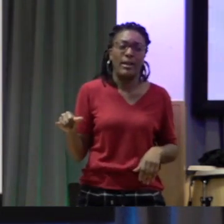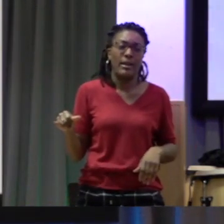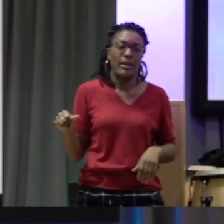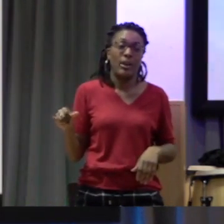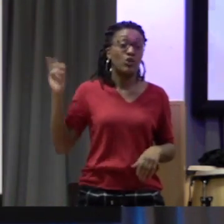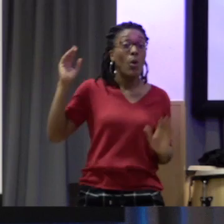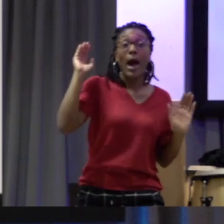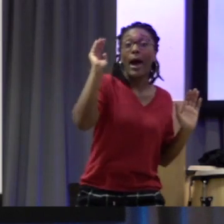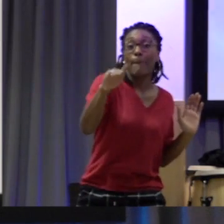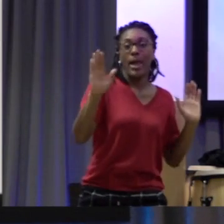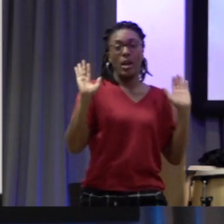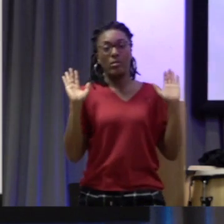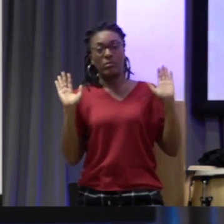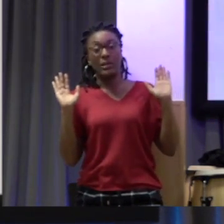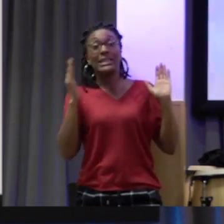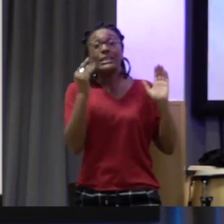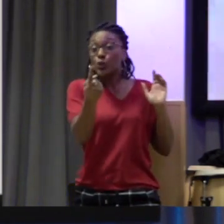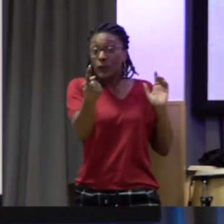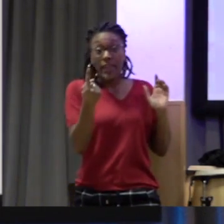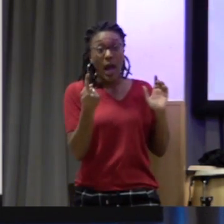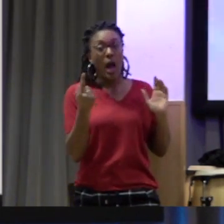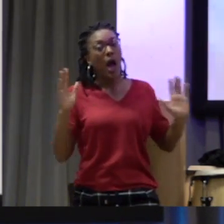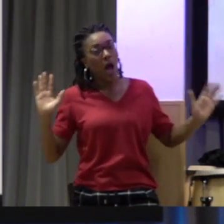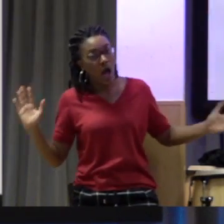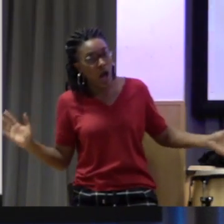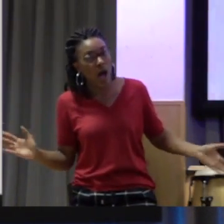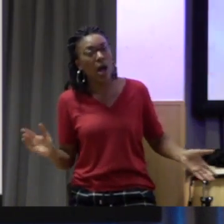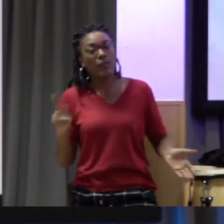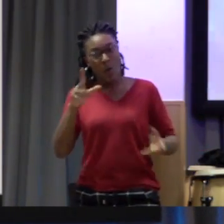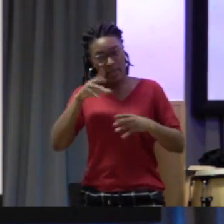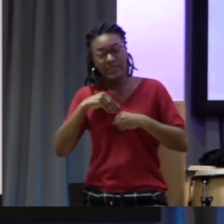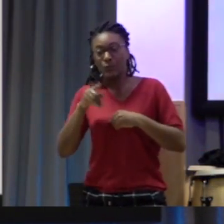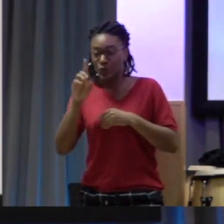fait un appel. Et quand on vient à lui, on se laisse se faire.